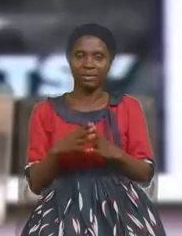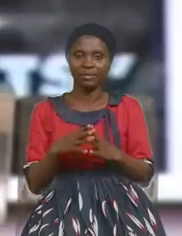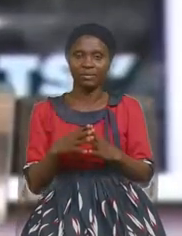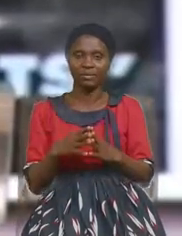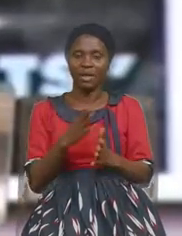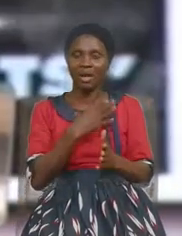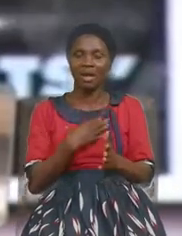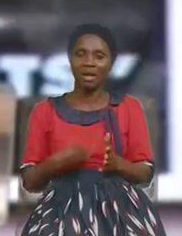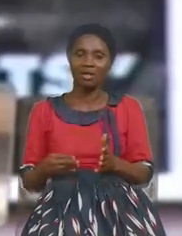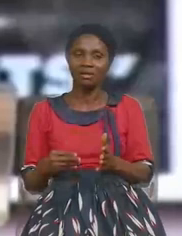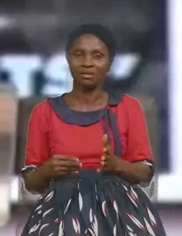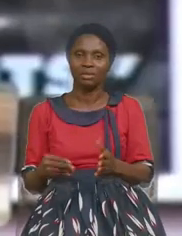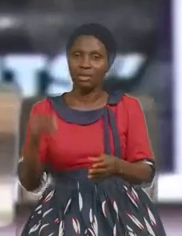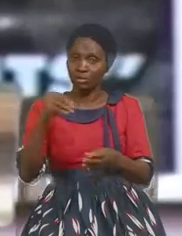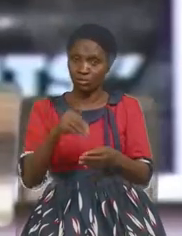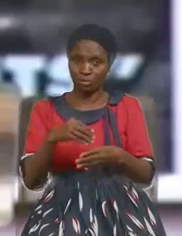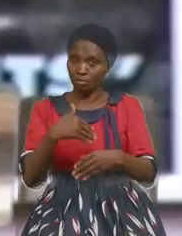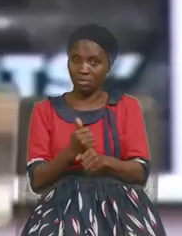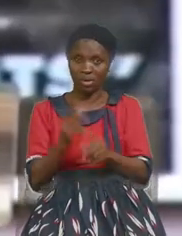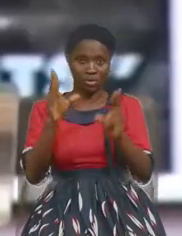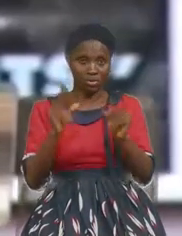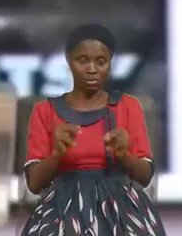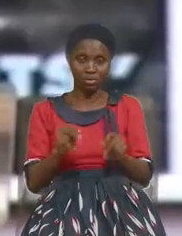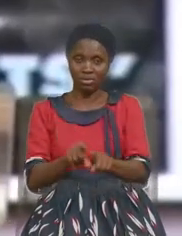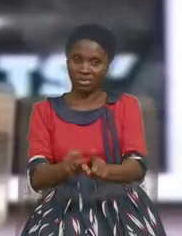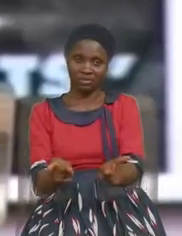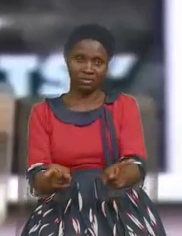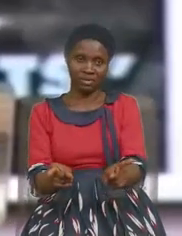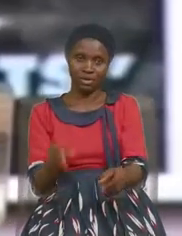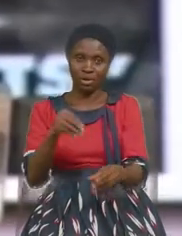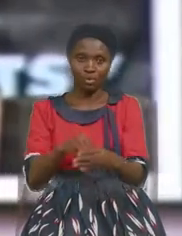Il n'a fait aucune différence entre nous et eux,